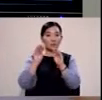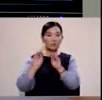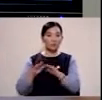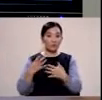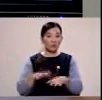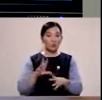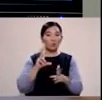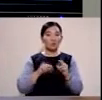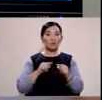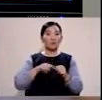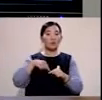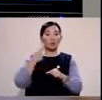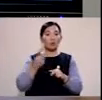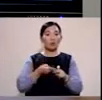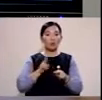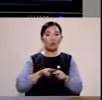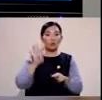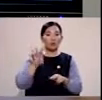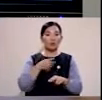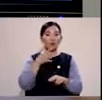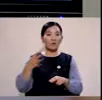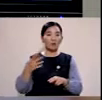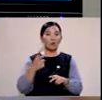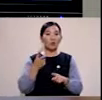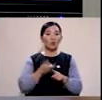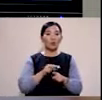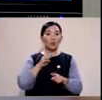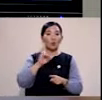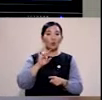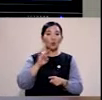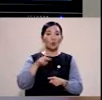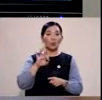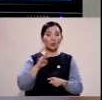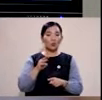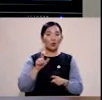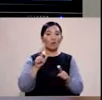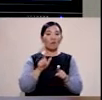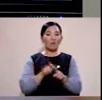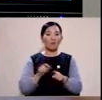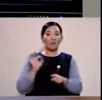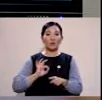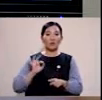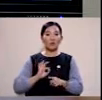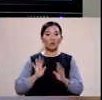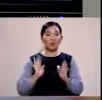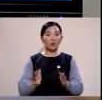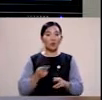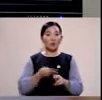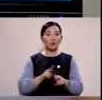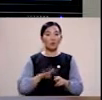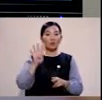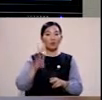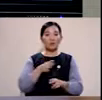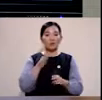o'z navbatida bu jadvalda atoqli va turdosh otlardan ham foydalangan bo'lasiz. Keling, bu jadval